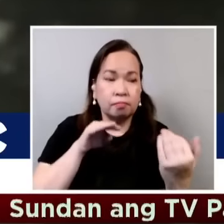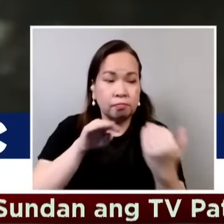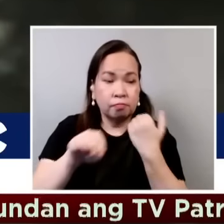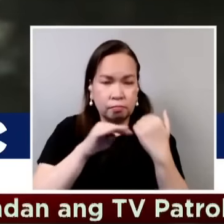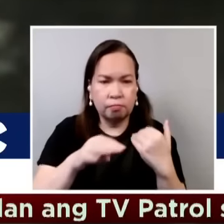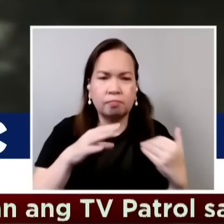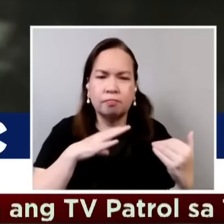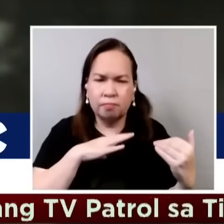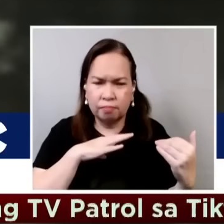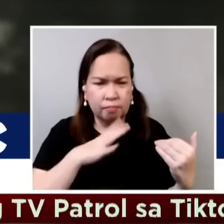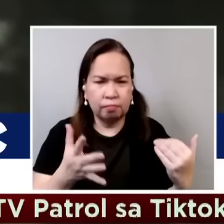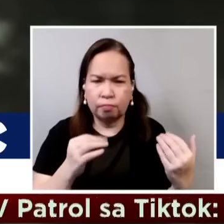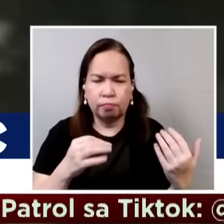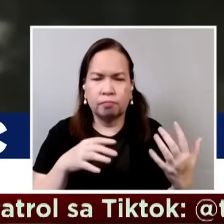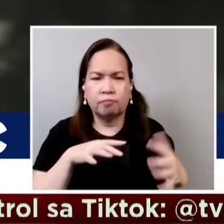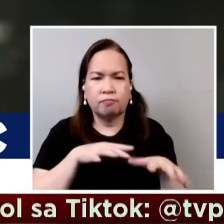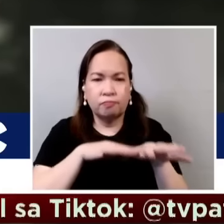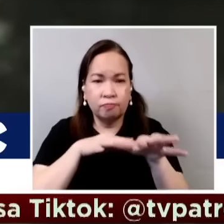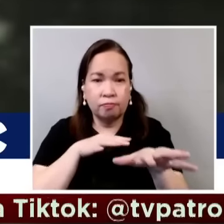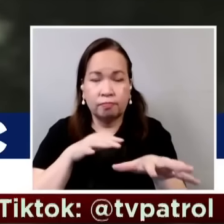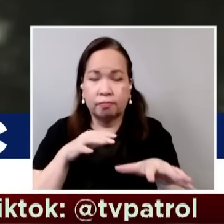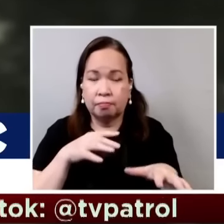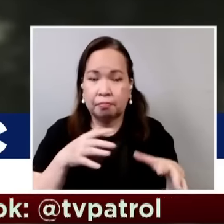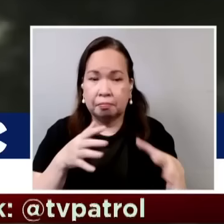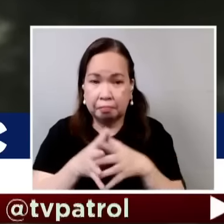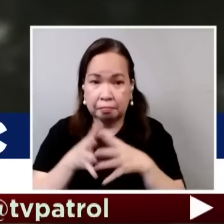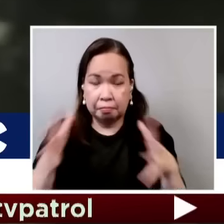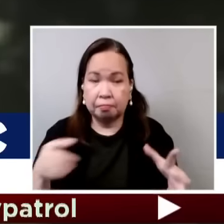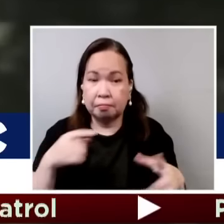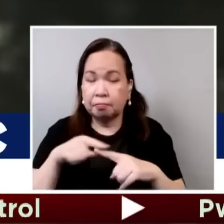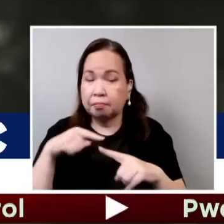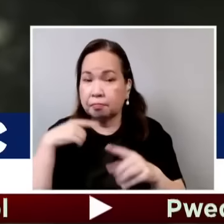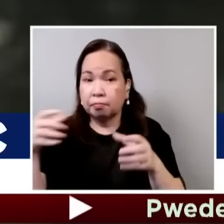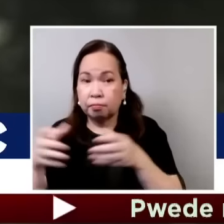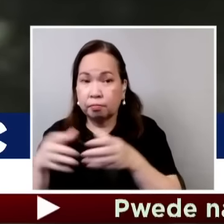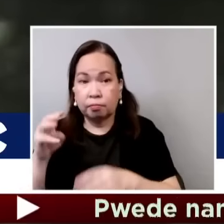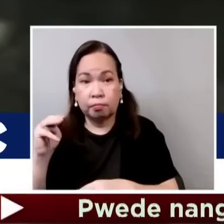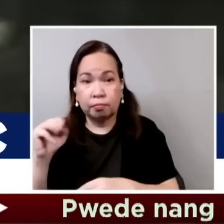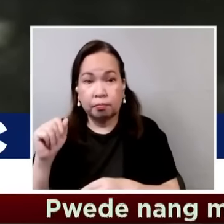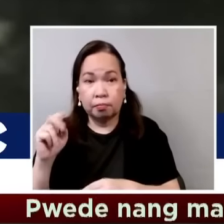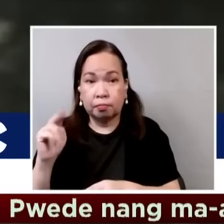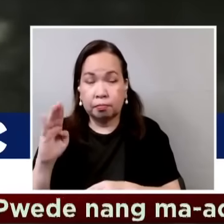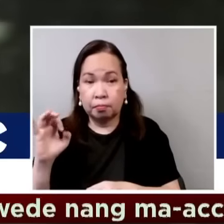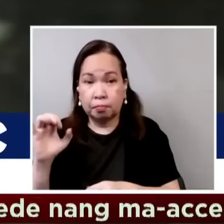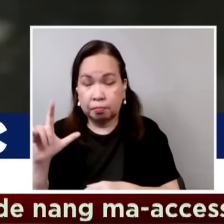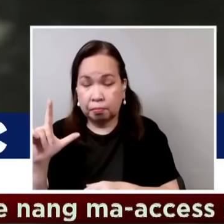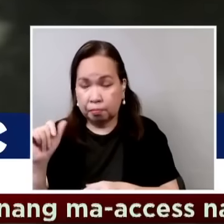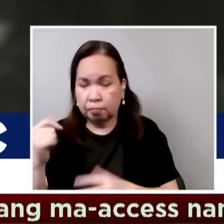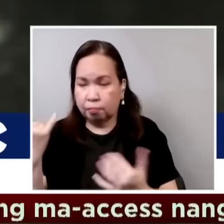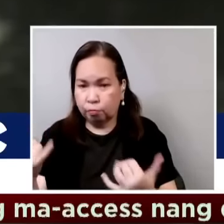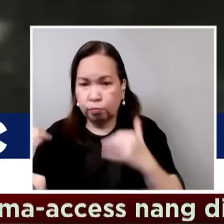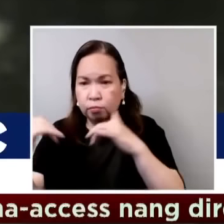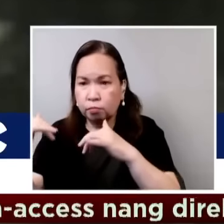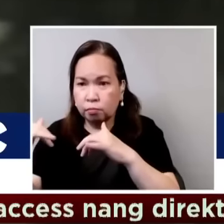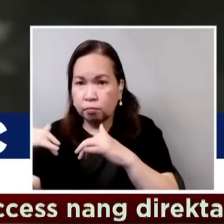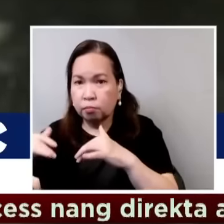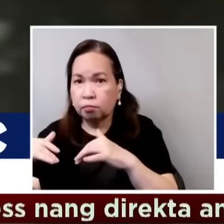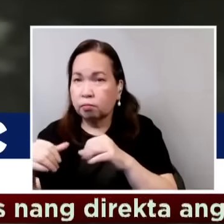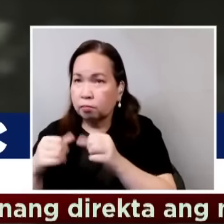transport strike. Samantala, ayon naman sa transport group na Manibela, kanilang pagmimitingan at pag-uusapan kung itutuloy nila